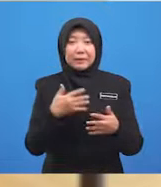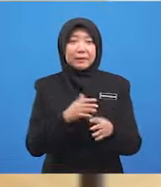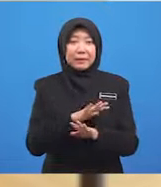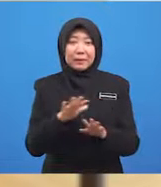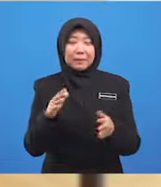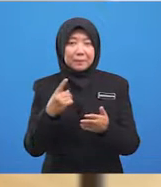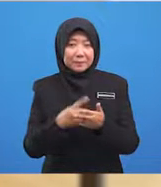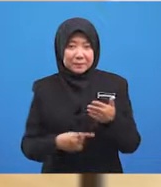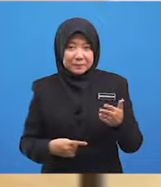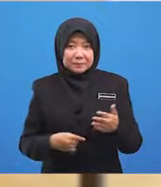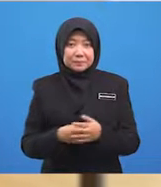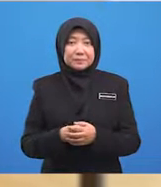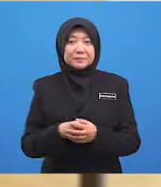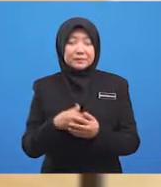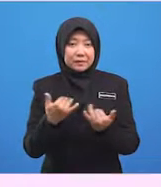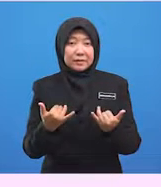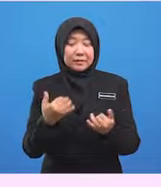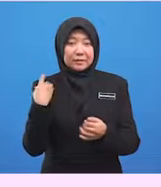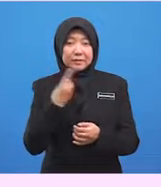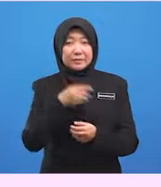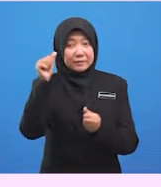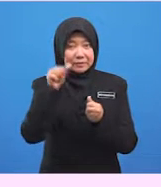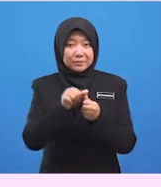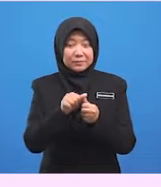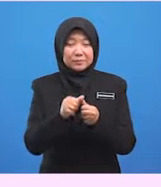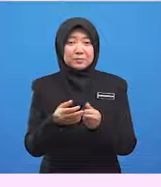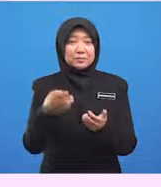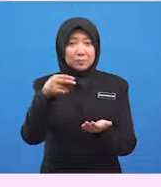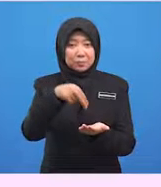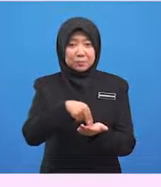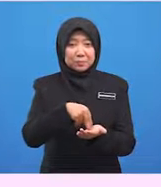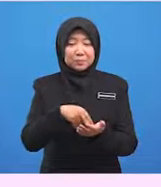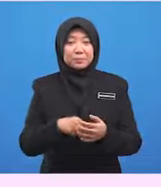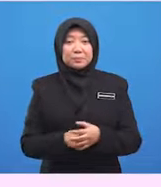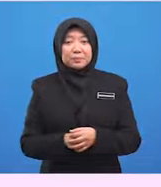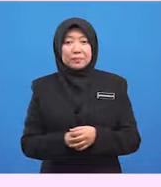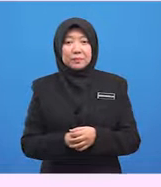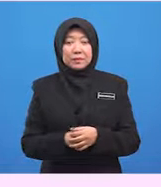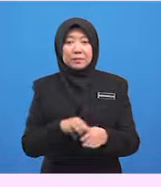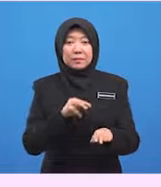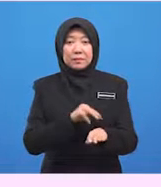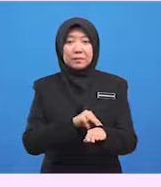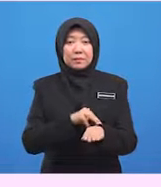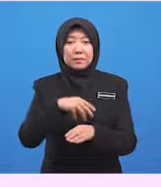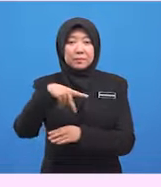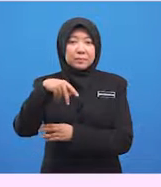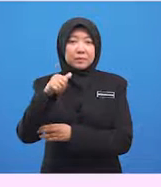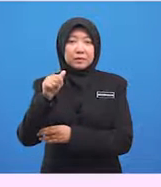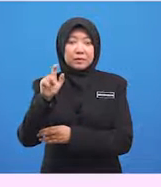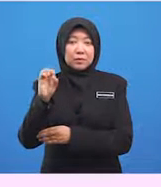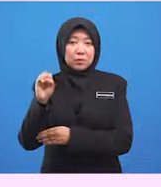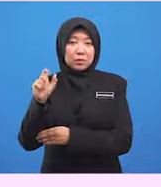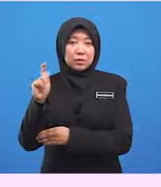Mari chegou Ingatkan semula pada zaman paleolitik manusia